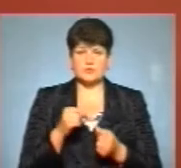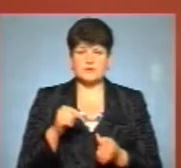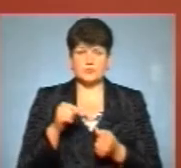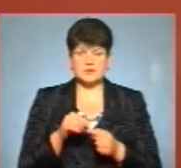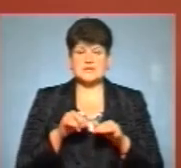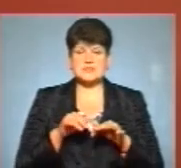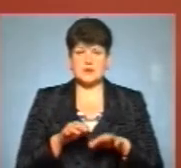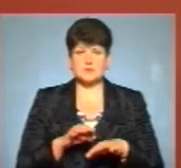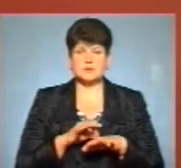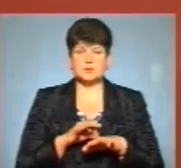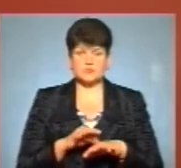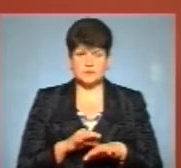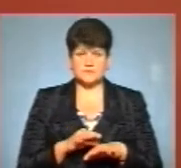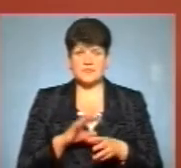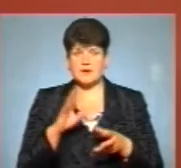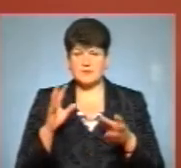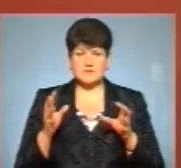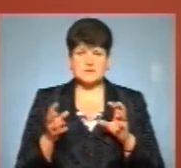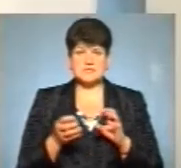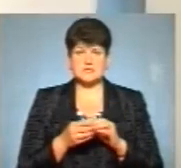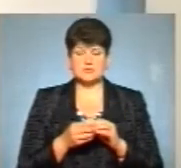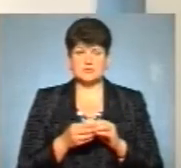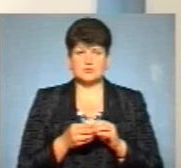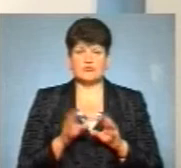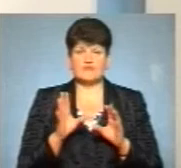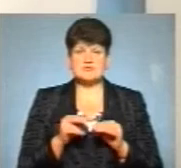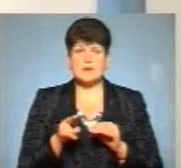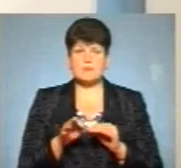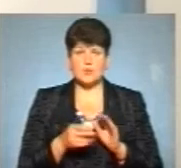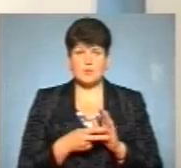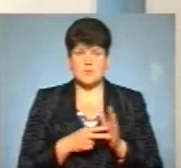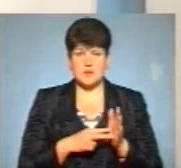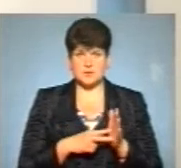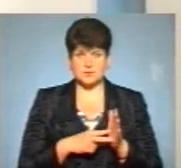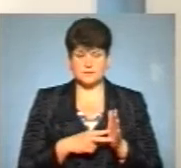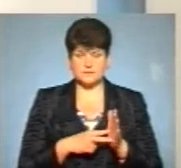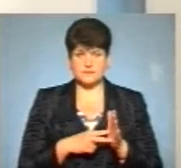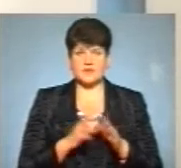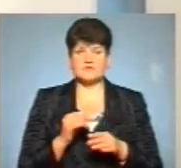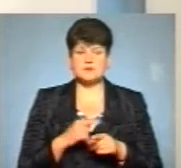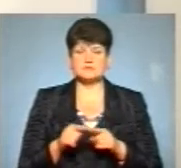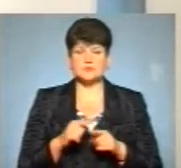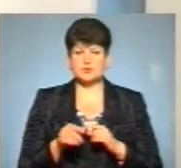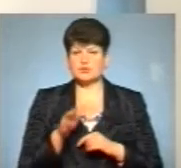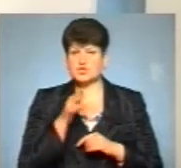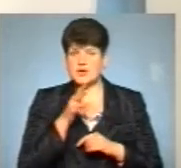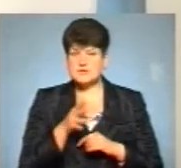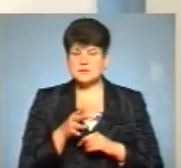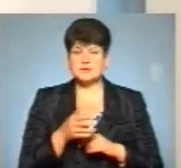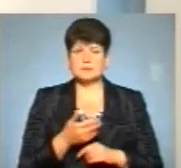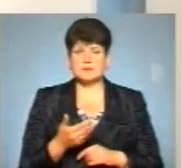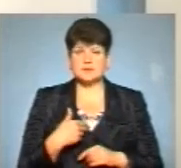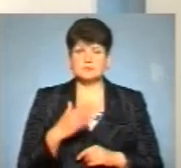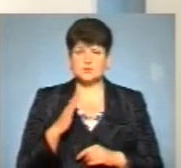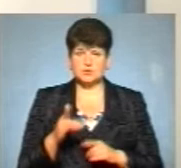проводимо. Але в цілому йде все по плану, і вже в скорім часі ми